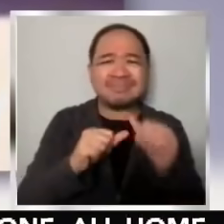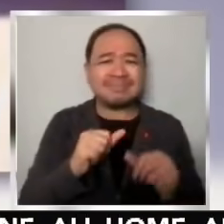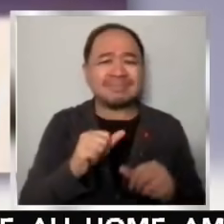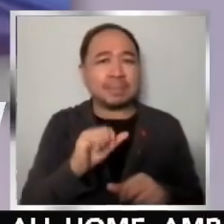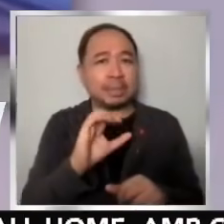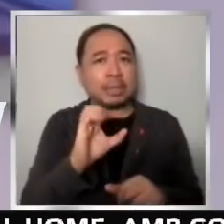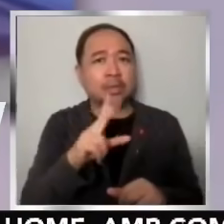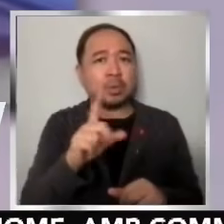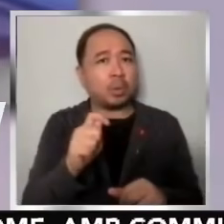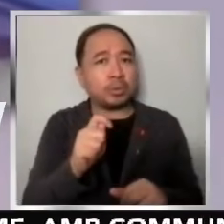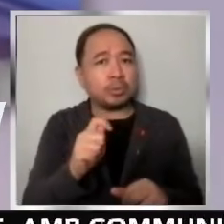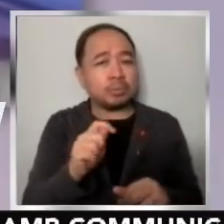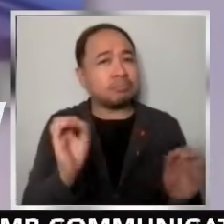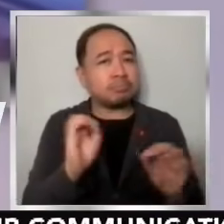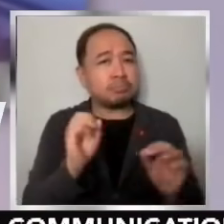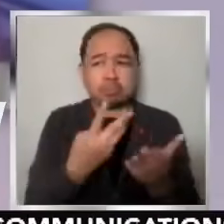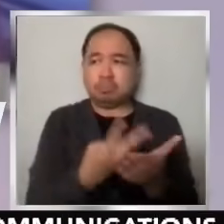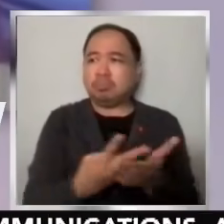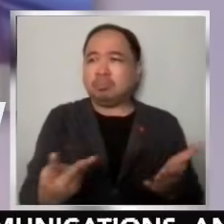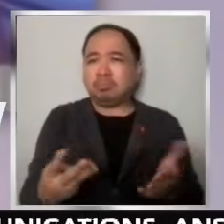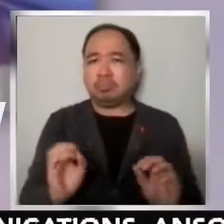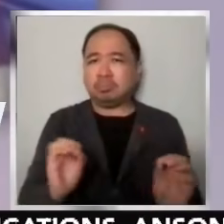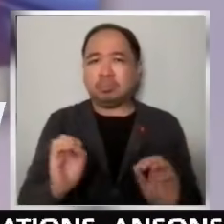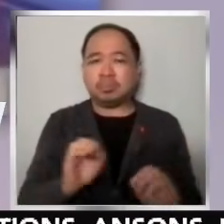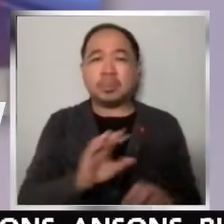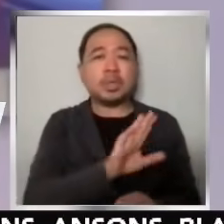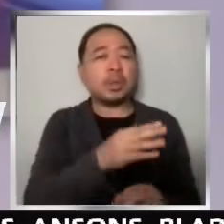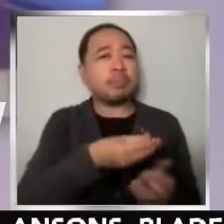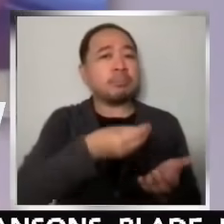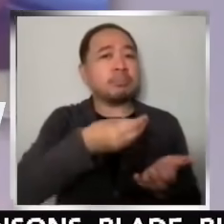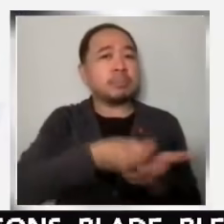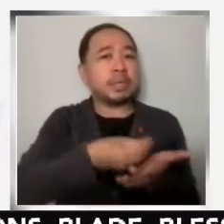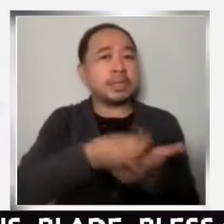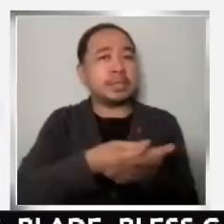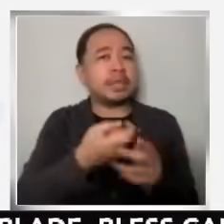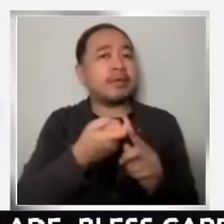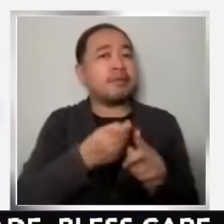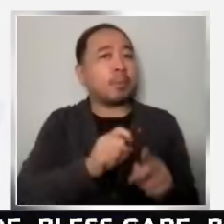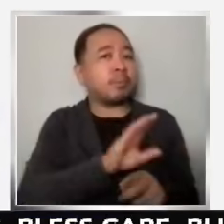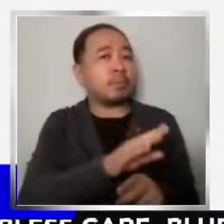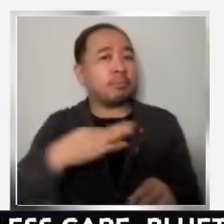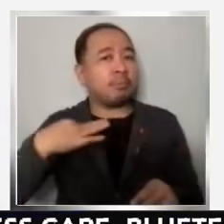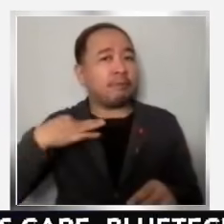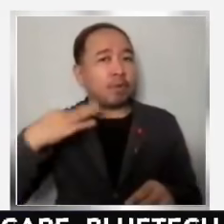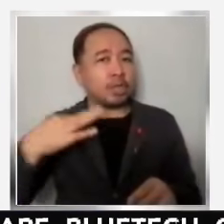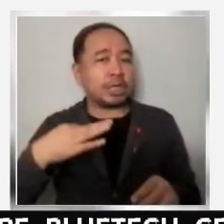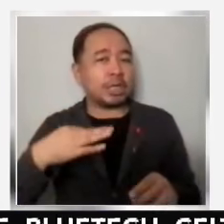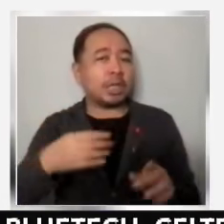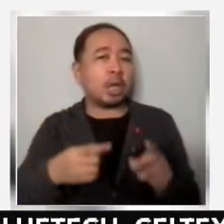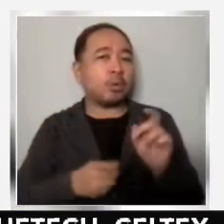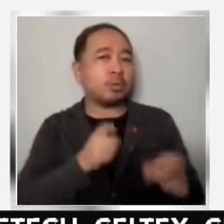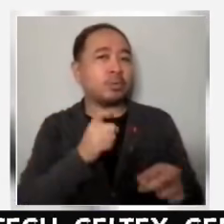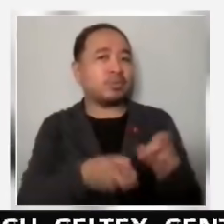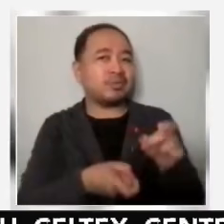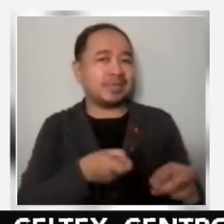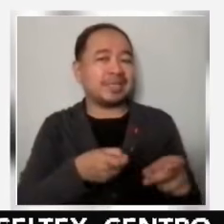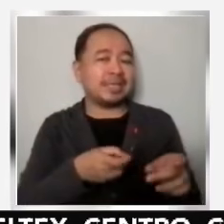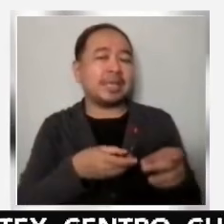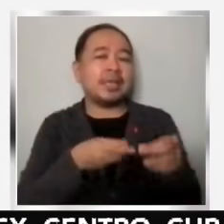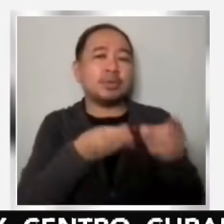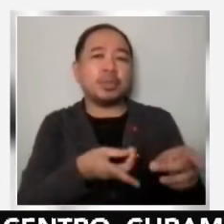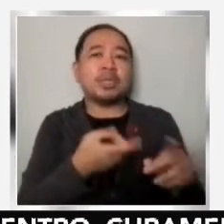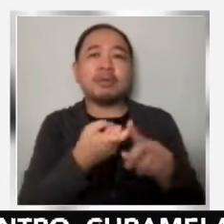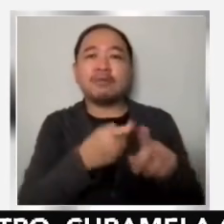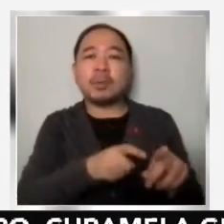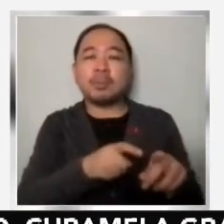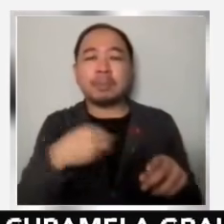silang itinatagong armas. Ang pondo rin daw nila ay mula sa voluntaryong donasyon ng mga miyembro. Sabi pa nila,